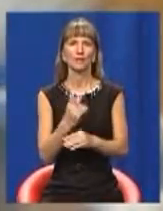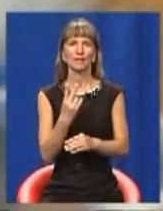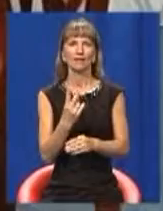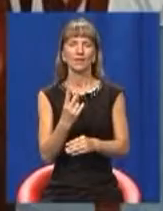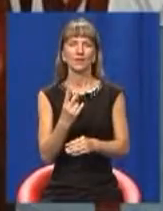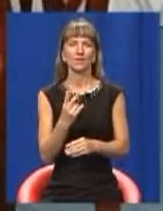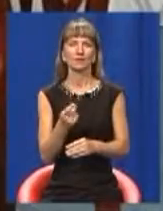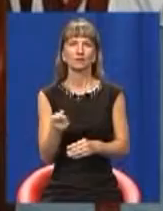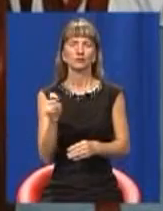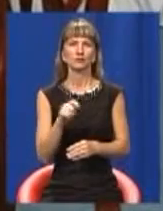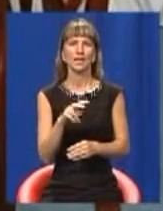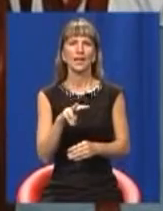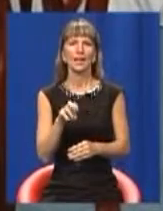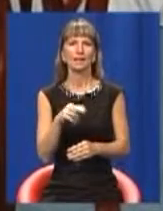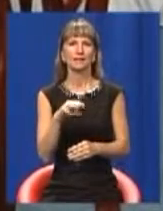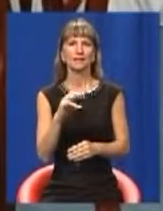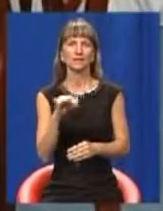две льдинки положи.